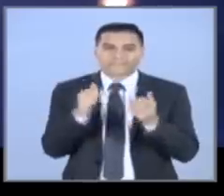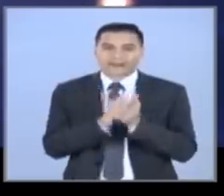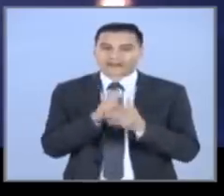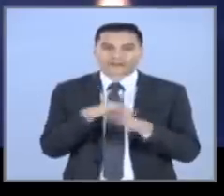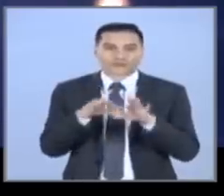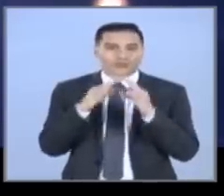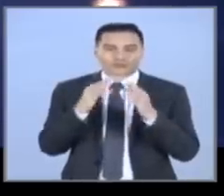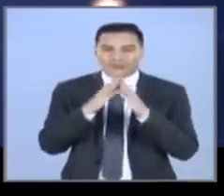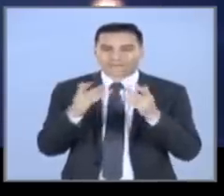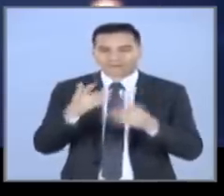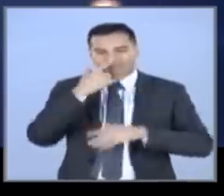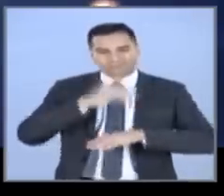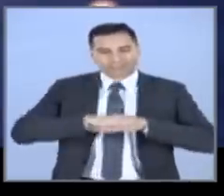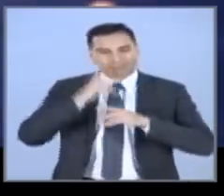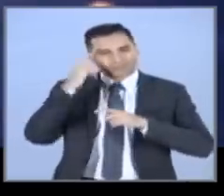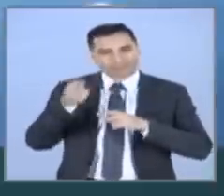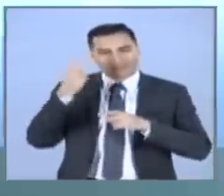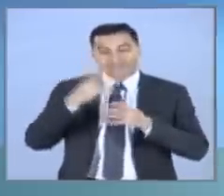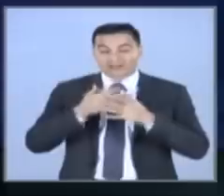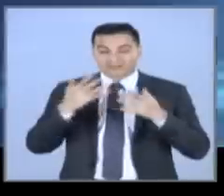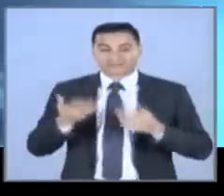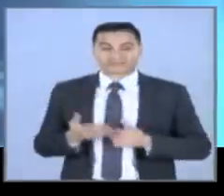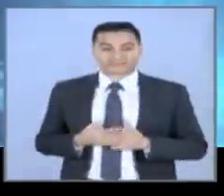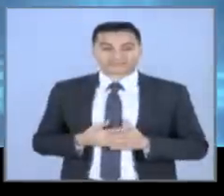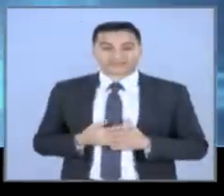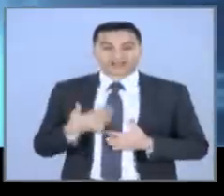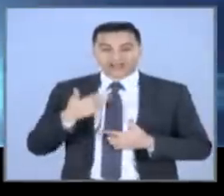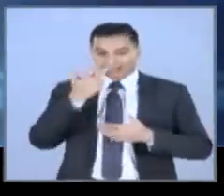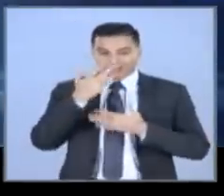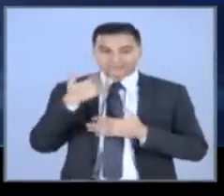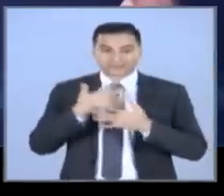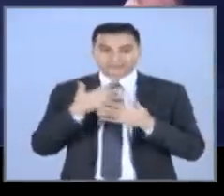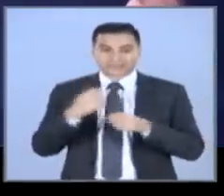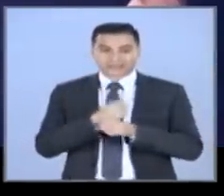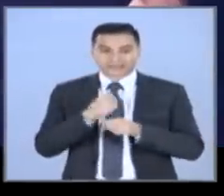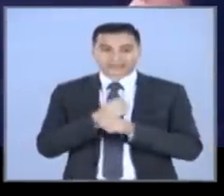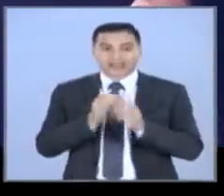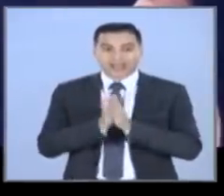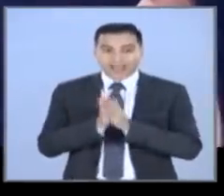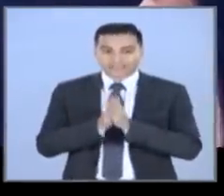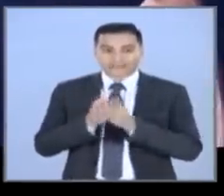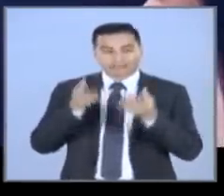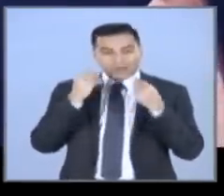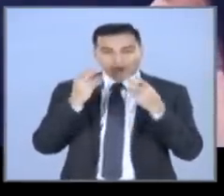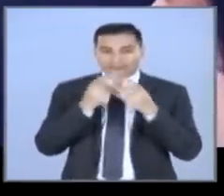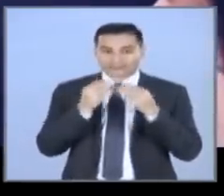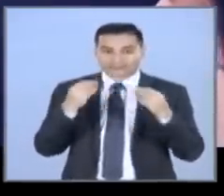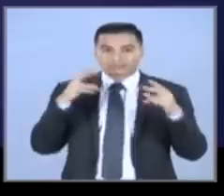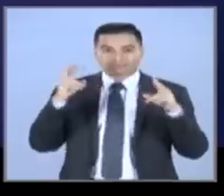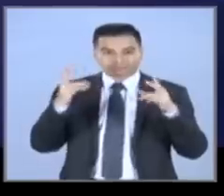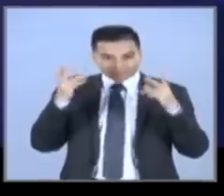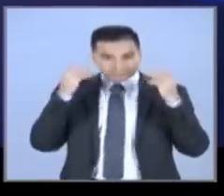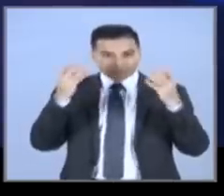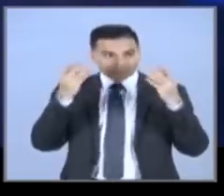اسره واخلاقي وثقافي بالدرجه الاولى. احنا بقالنا فتره كبيره جدا بنستعد جمعنا معلومات كتير من مصادر كتير